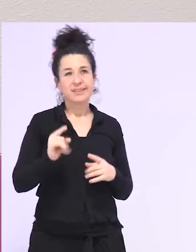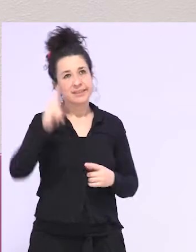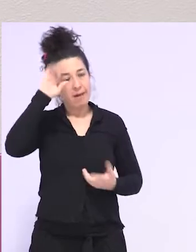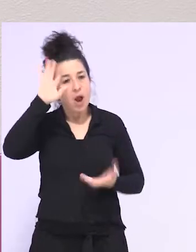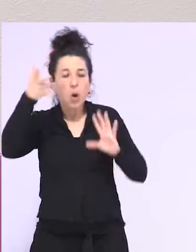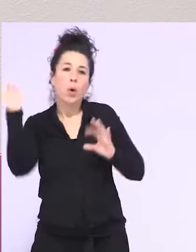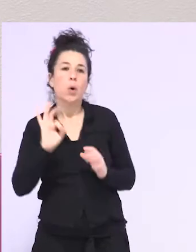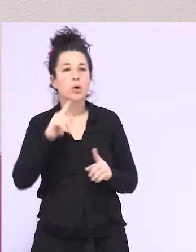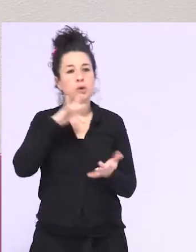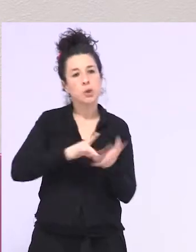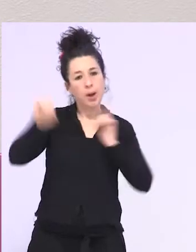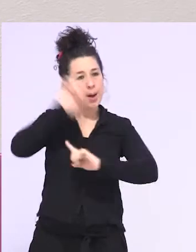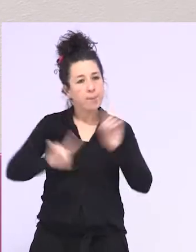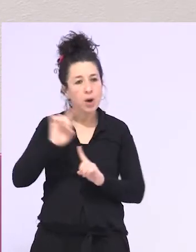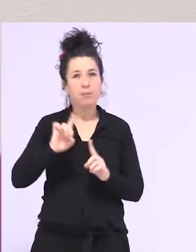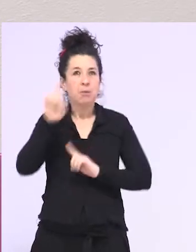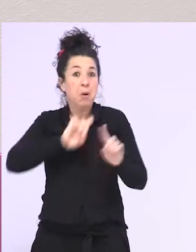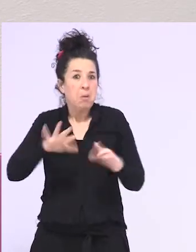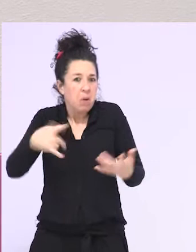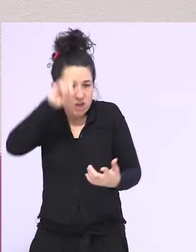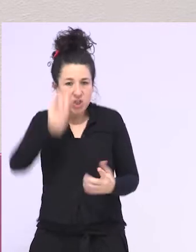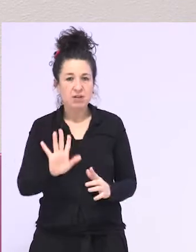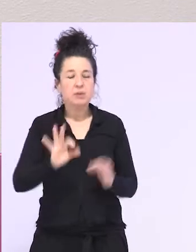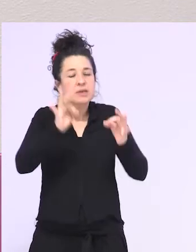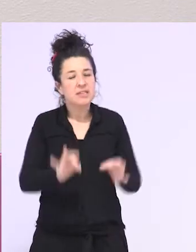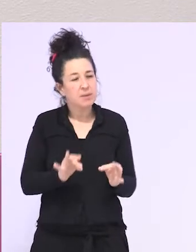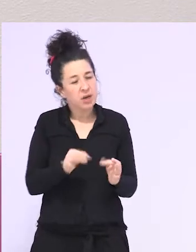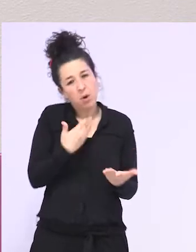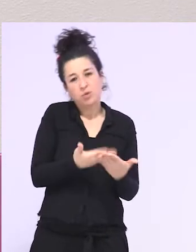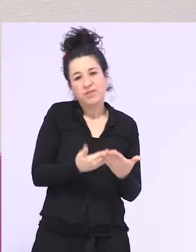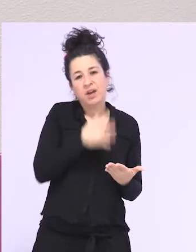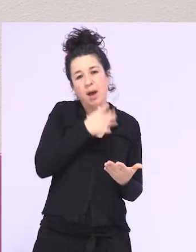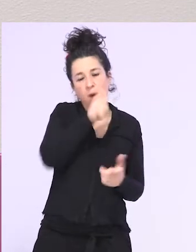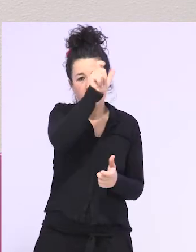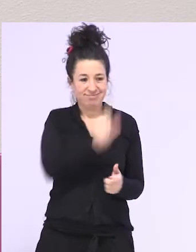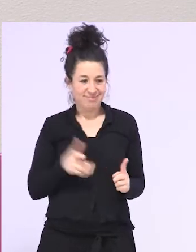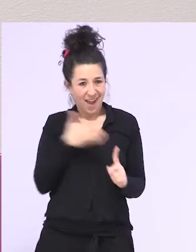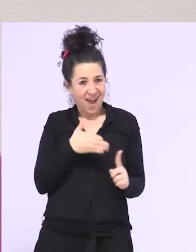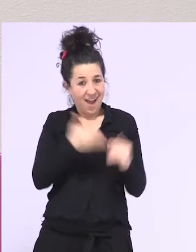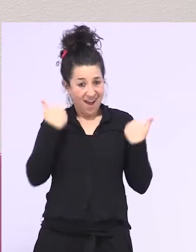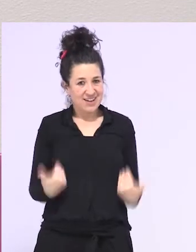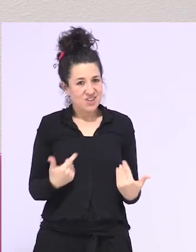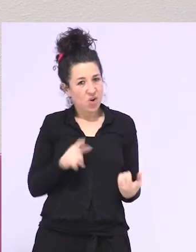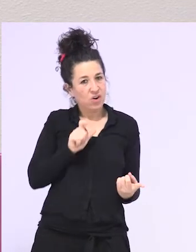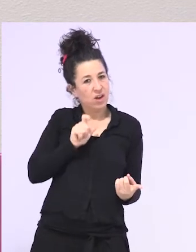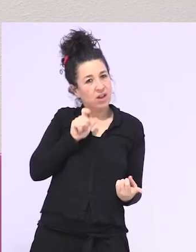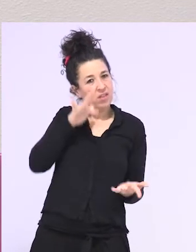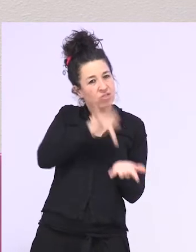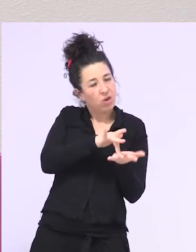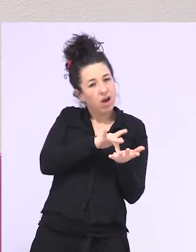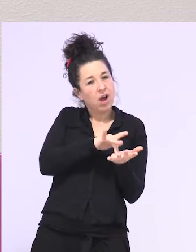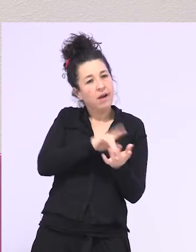edo arazoak zeuzkan, ez dakigu inoiz nolakoak, baina arazoak. Bestea izan daiteke, jatorri aldetik geografikoki,